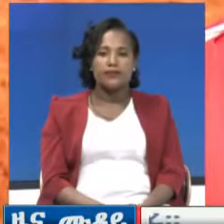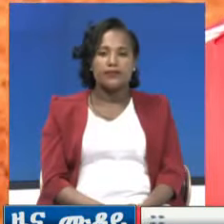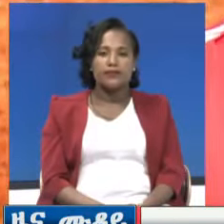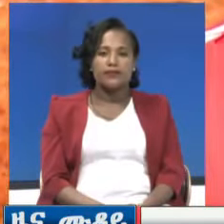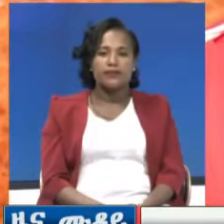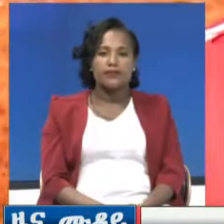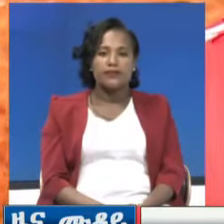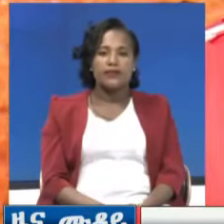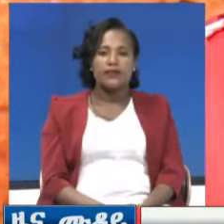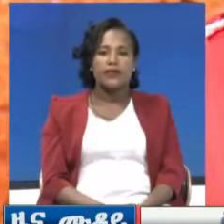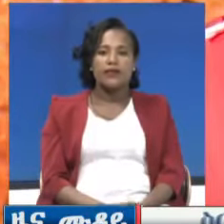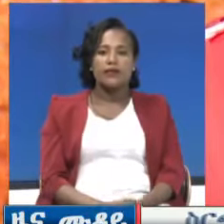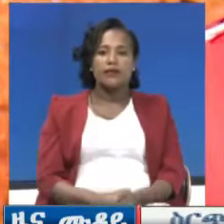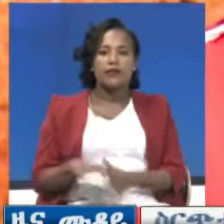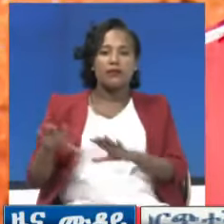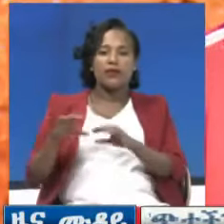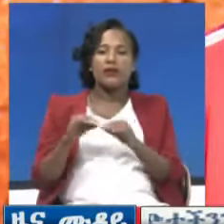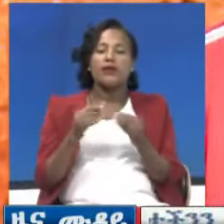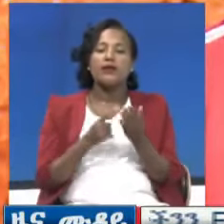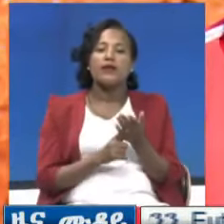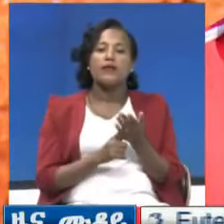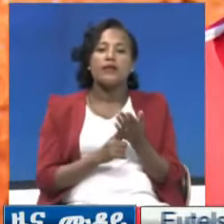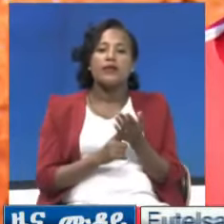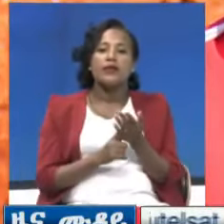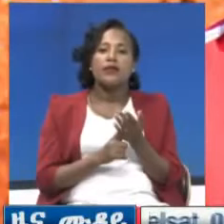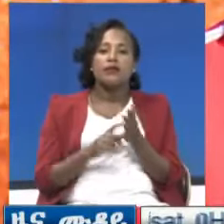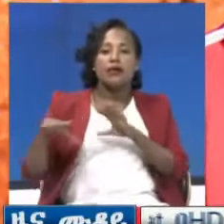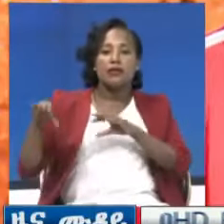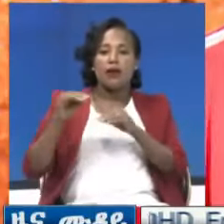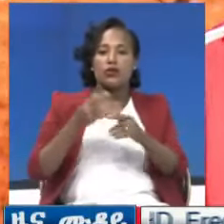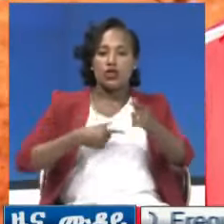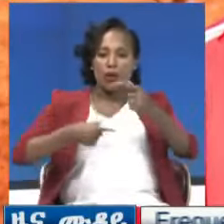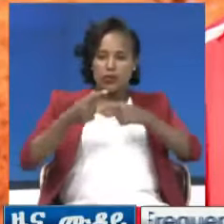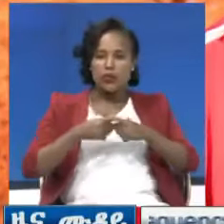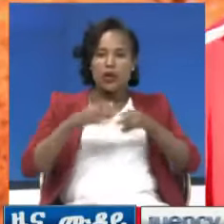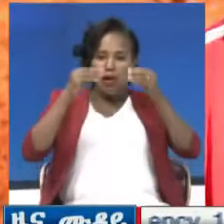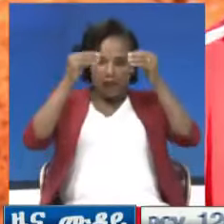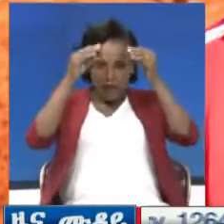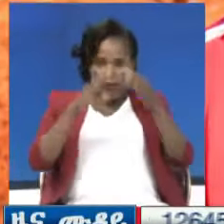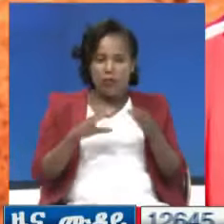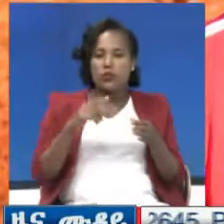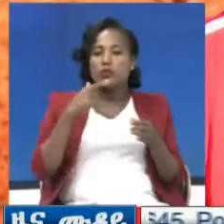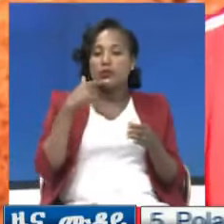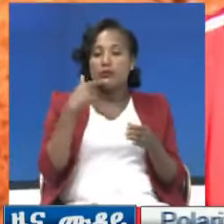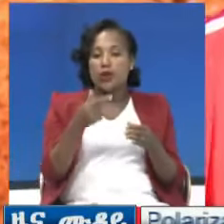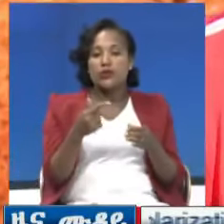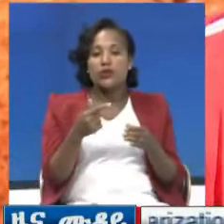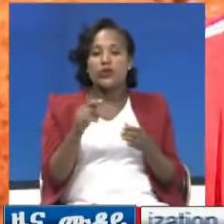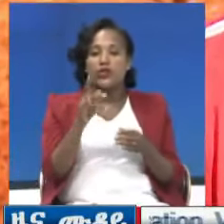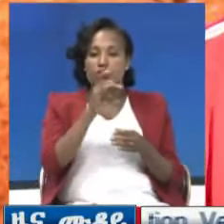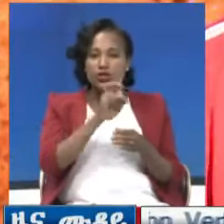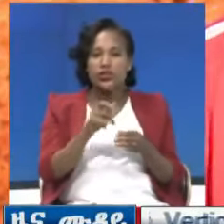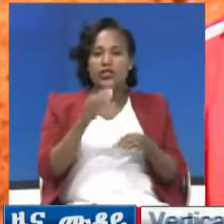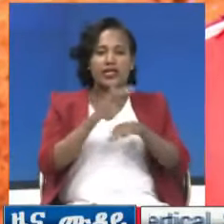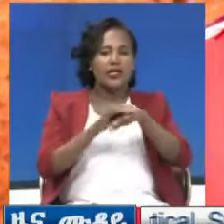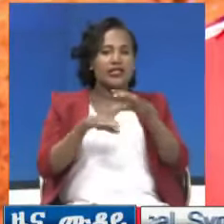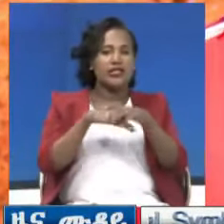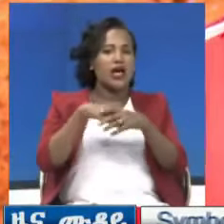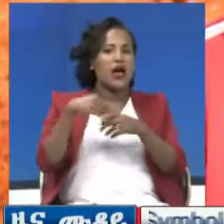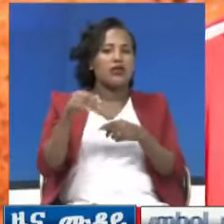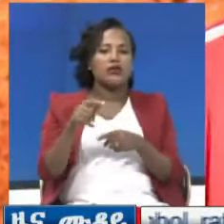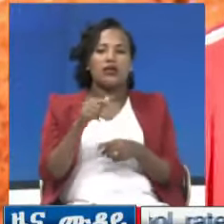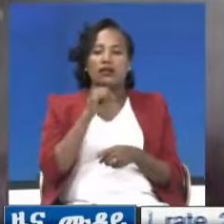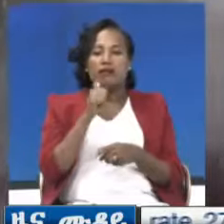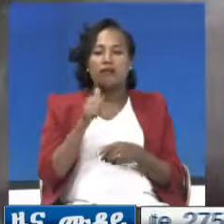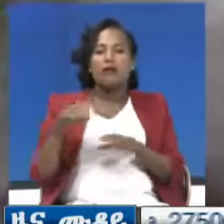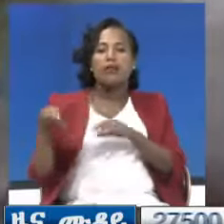ተማሪው ላይ በተዘረዘረው ግድፍ ያለው በተማሪዎች አምጡ በመምህራን በሚሏቸው ላይ እንጂ ከእጅ አውጥቼ አላልኩም፣ በተማሪዎች